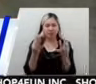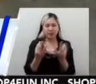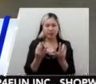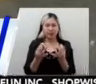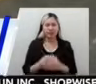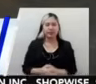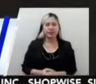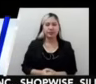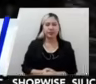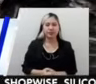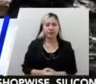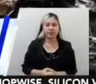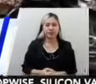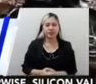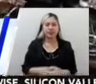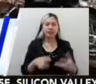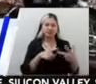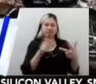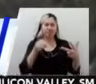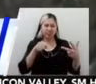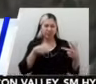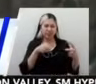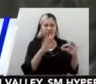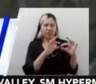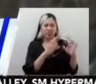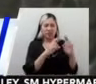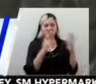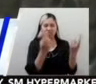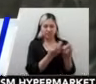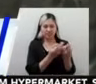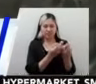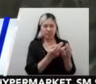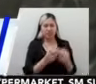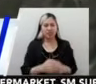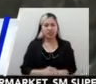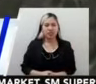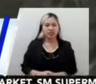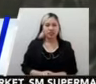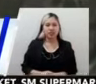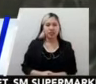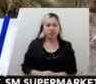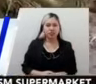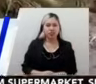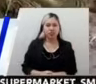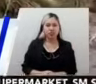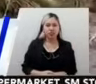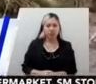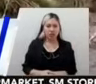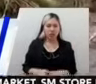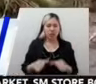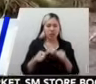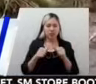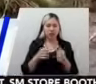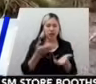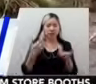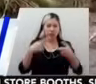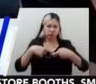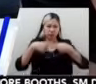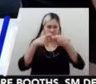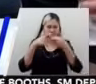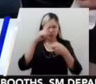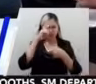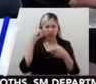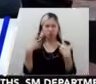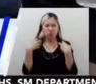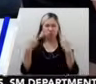nga nila ang bangkay. Di madali ang rescue operation lalo't mayat mayang malakas ang ulan. Nagputik lalo ang lupa kaya pahirapan